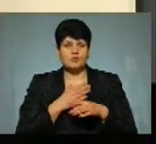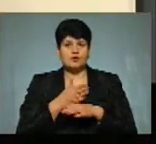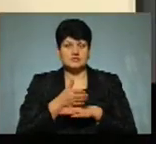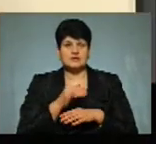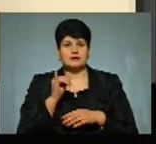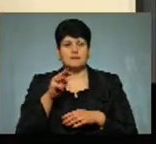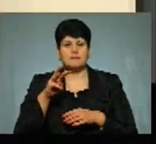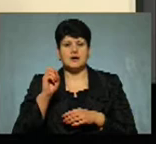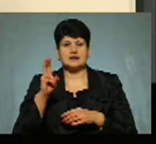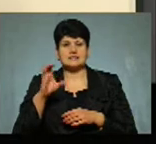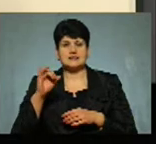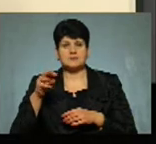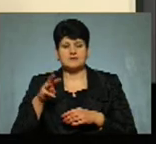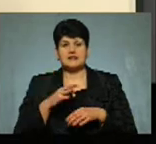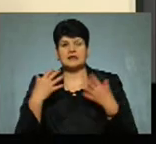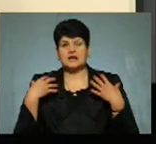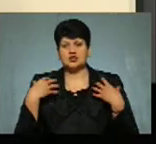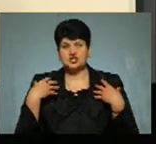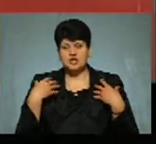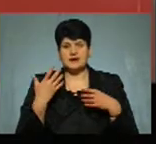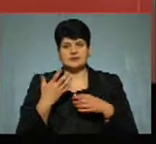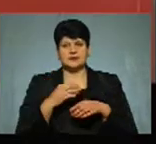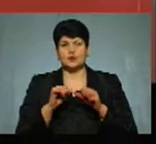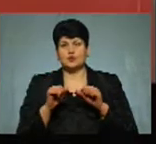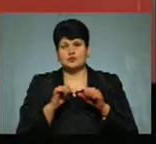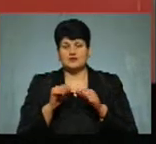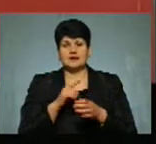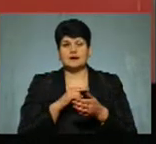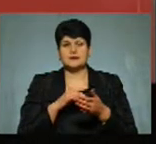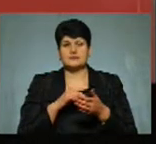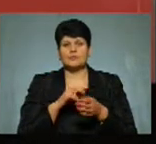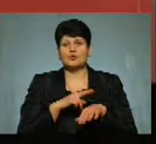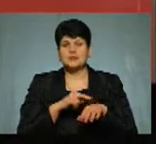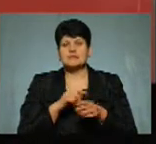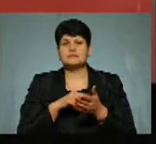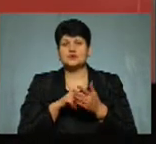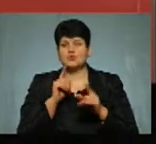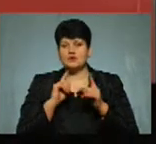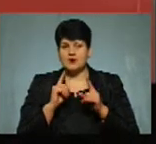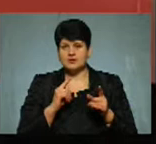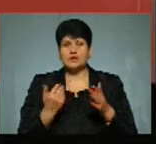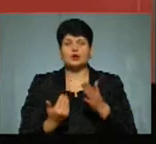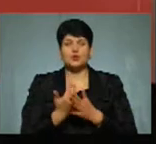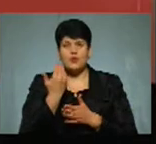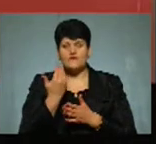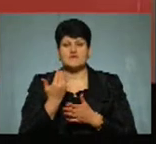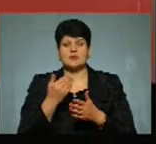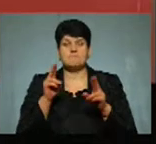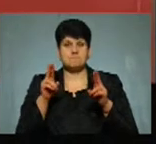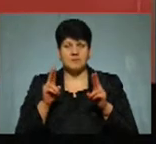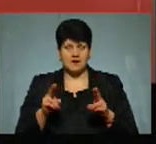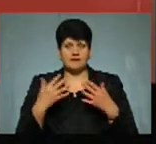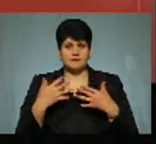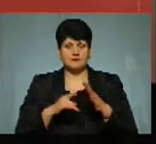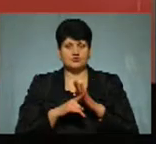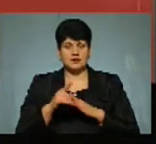Максимів, начальник управління муніципальної інспекції Тернопільської міської ради. Тож, нові правила паркування мали вступити в дію, вони вступили в дію